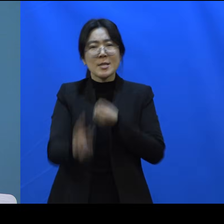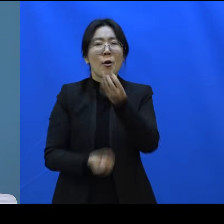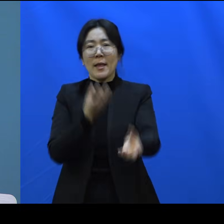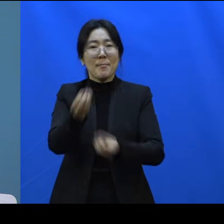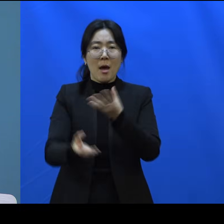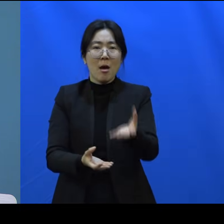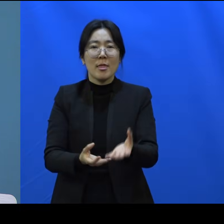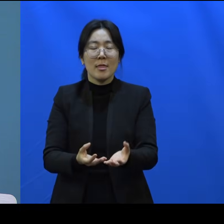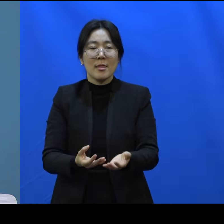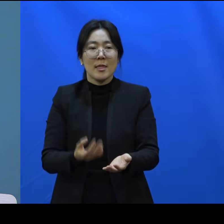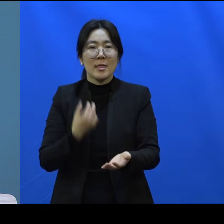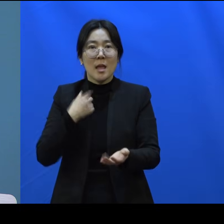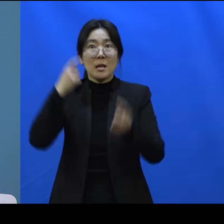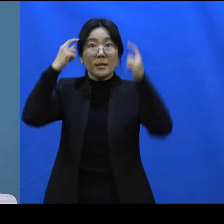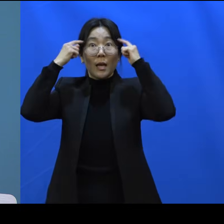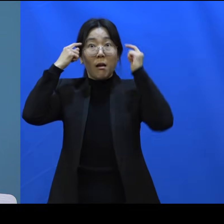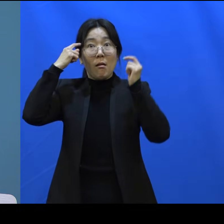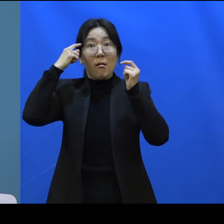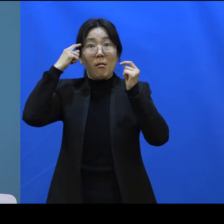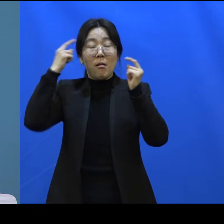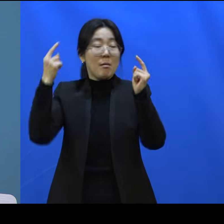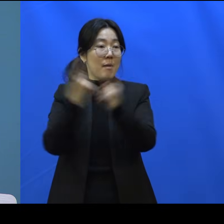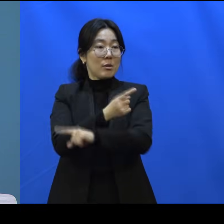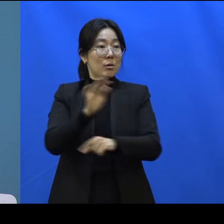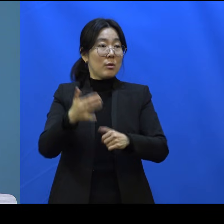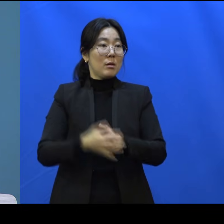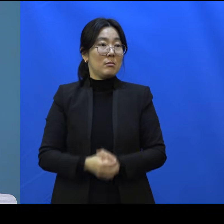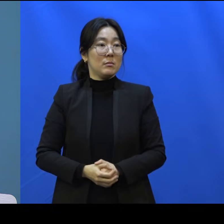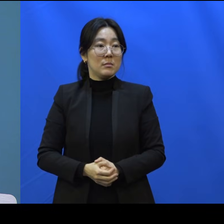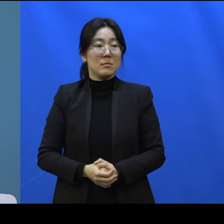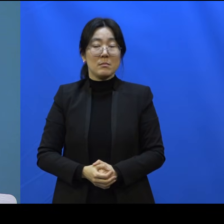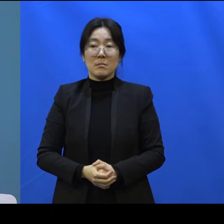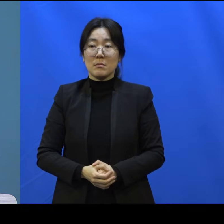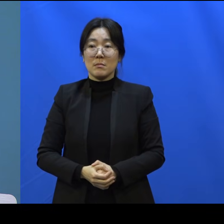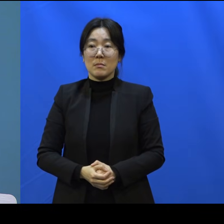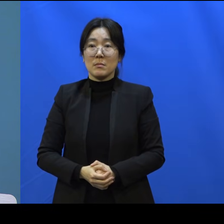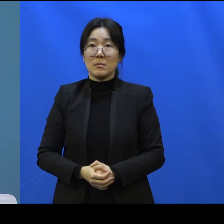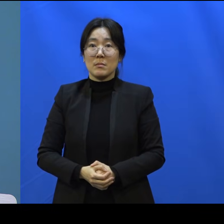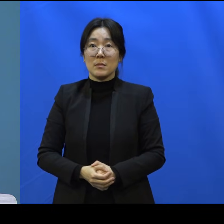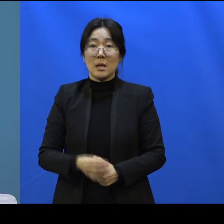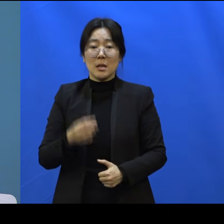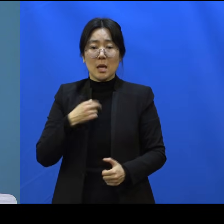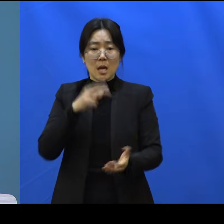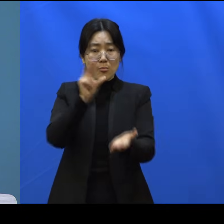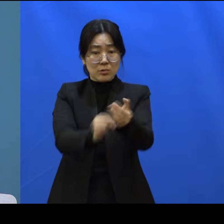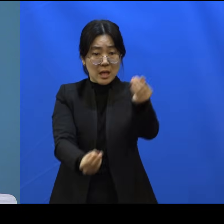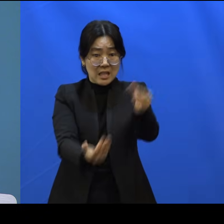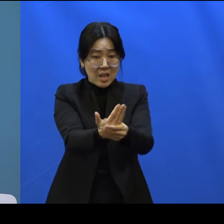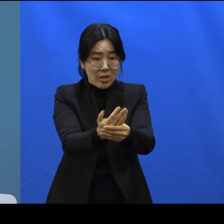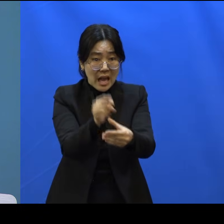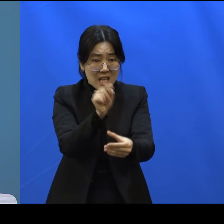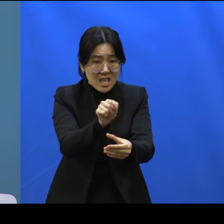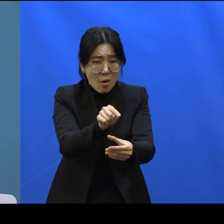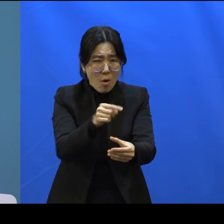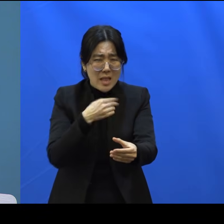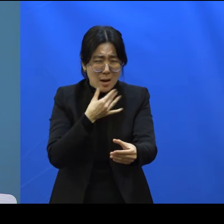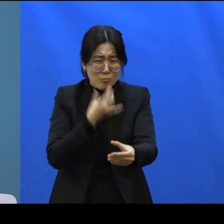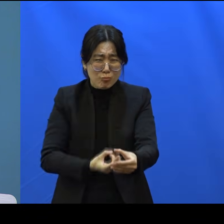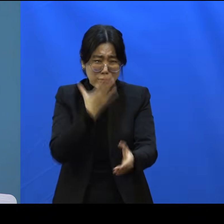여러분, 약함은 우연히 혹 나를 불행하게 만들기 위한 사고로 보지 마세요. 하나님의 섭리 안에서 일어난